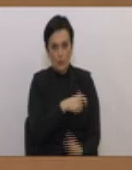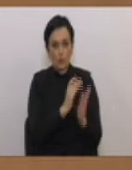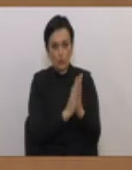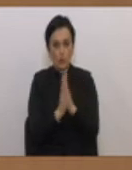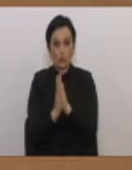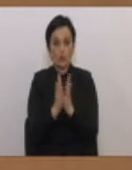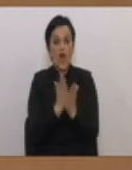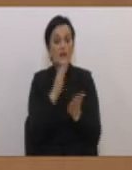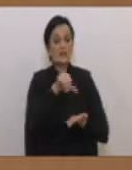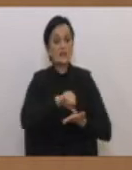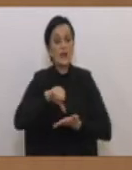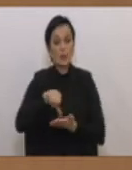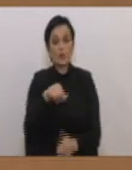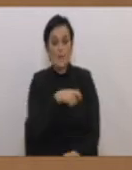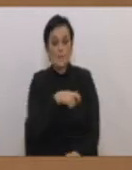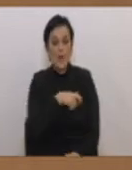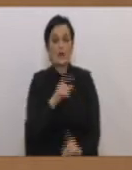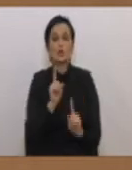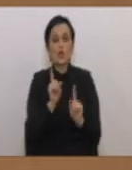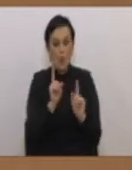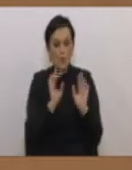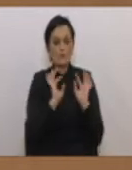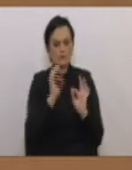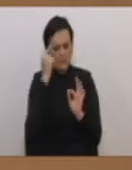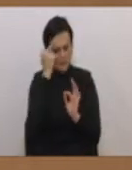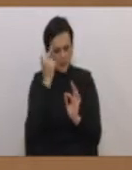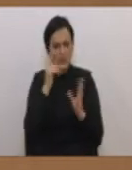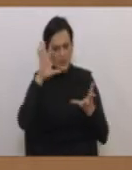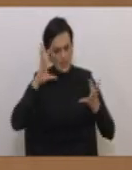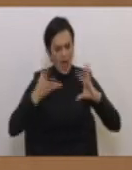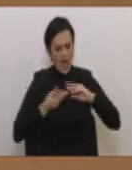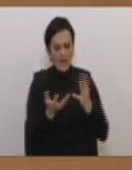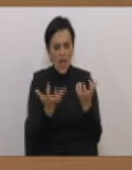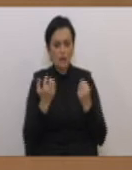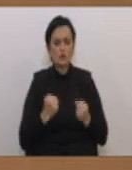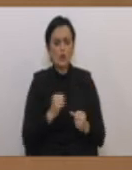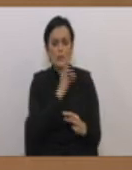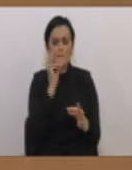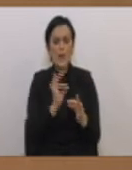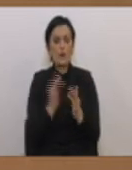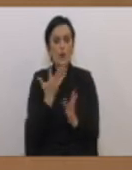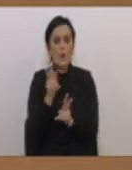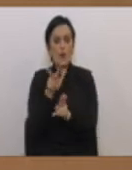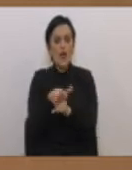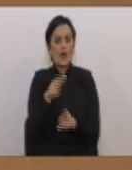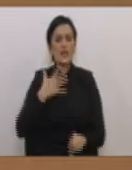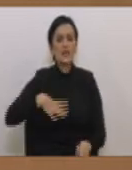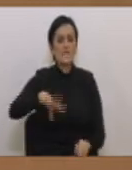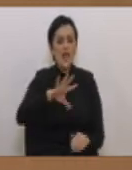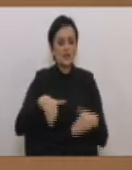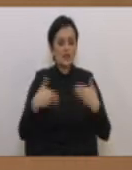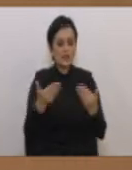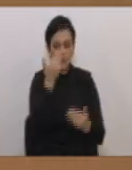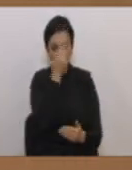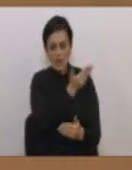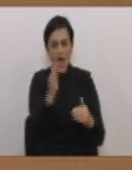არის წარმოდგენილი პარლამენტში, რომ სათანადოდ გაიასრონ ის პასუხისმგებლობა, რომელიც აგესრიათ მათ ქვეყნის წინაშე, ხალხის წინაშე, სწორედ